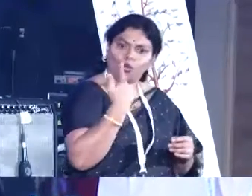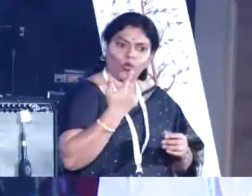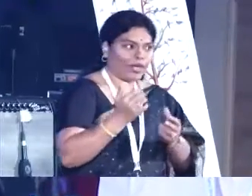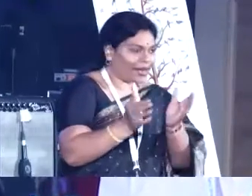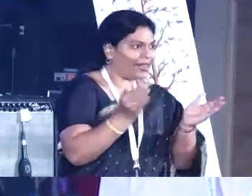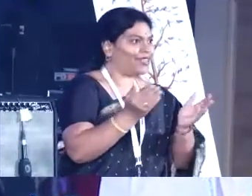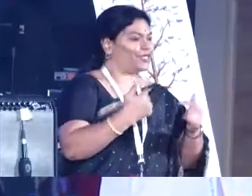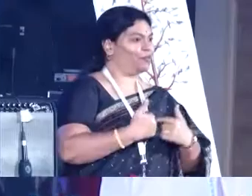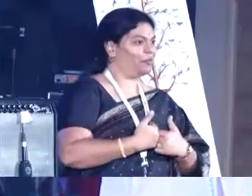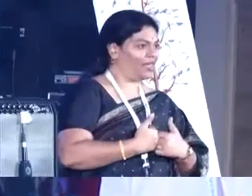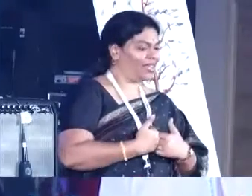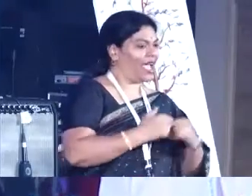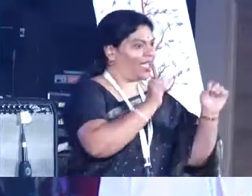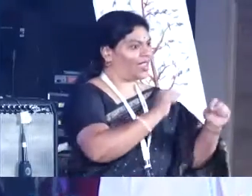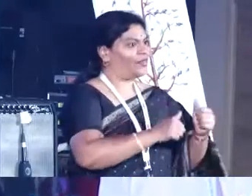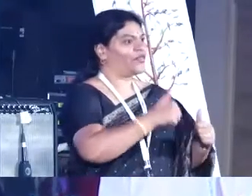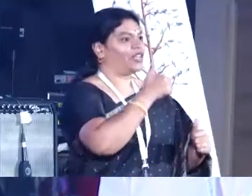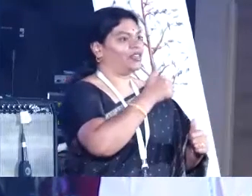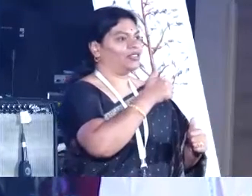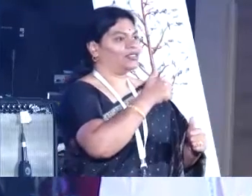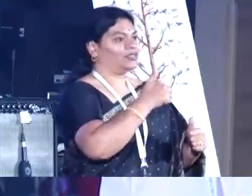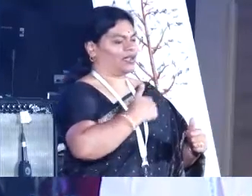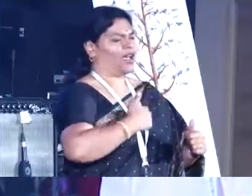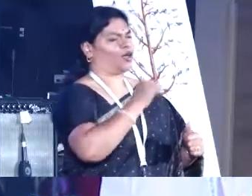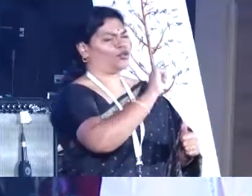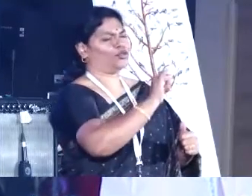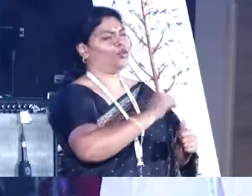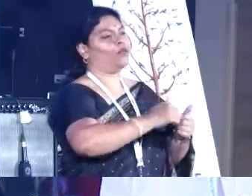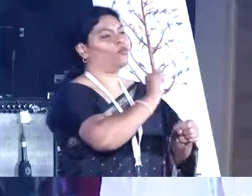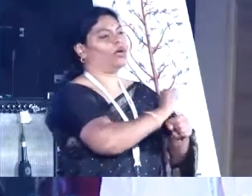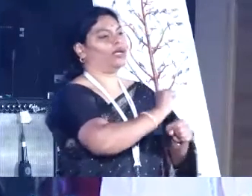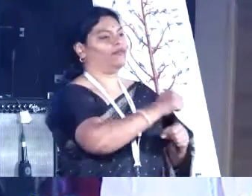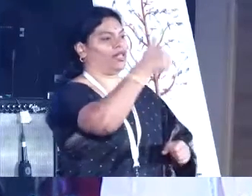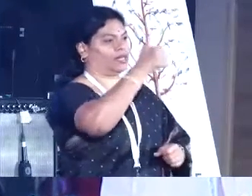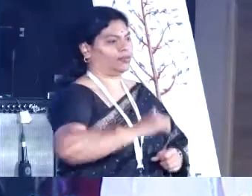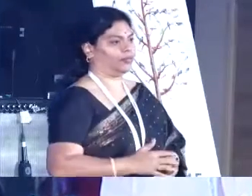हौसला देने वाला, हमें जज्बा देने वाला, तो हम भी ये काम करेंगे।